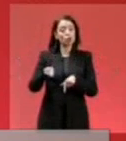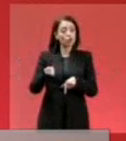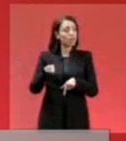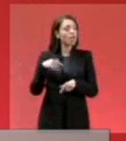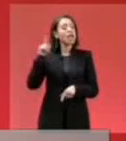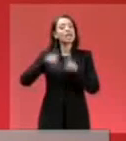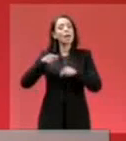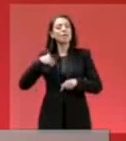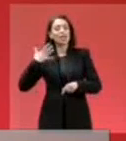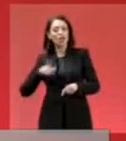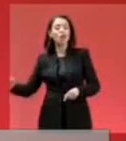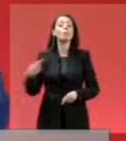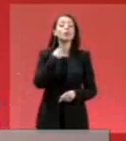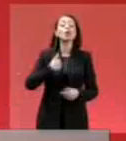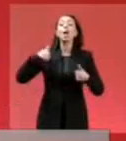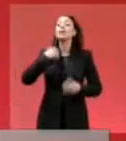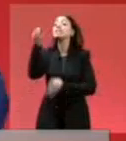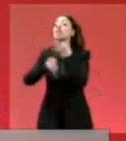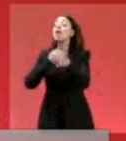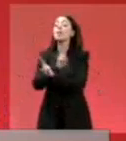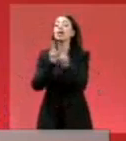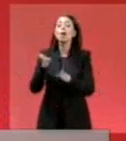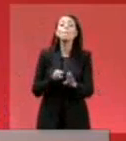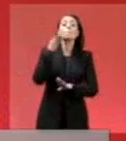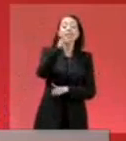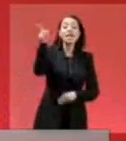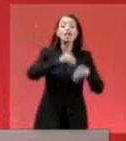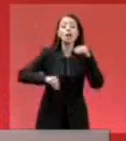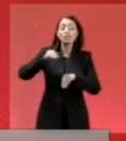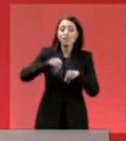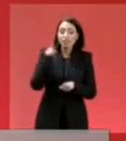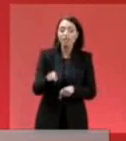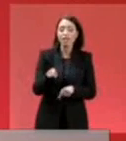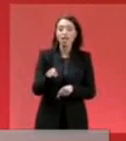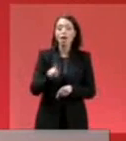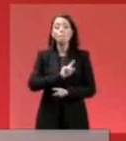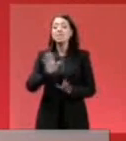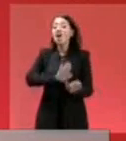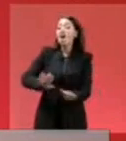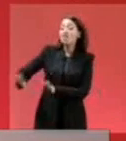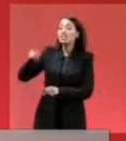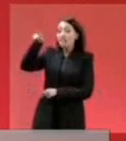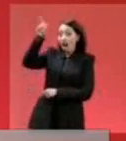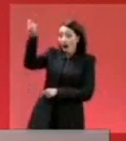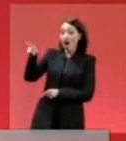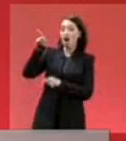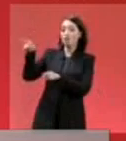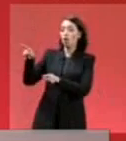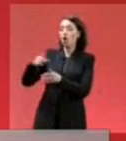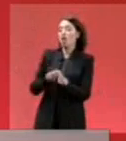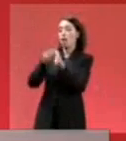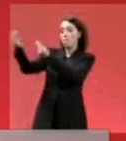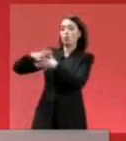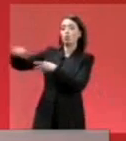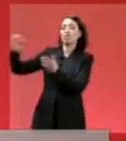κάποιοι θέλουν την αποχή τους. Εμείς λοιπόν τους λέμε, πηγαίνετε στις κάλπες να ψηφίσετε. Μην αφήσετε αυτό το όπλο από τα δικά σας χέρια